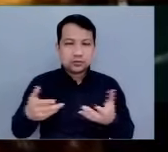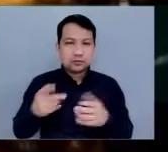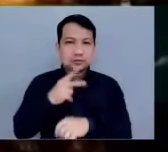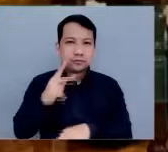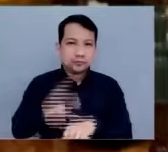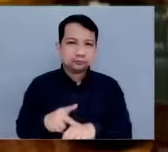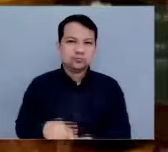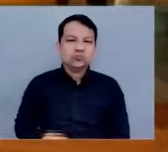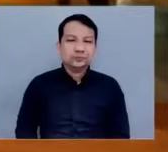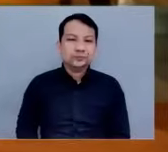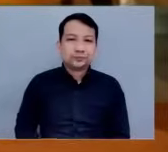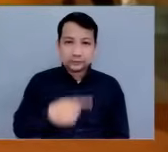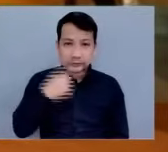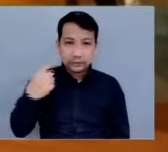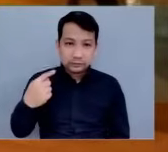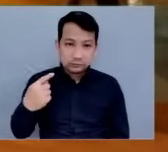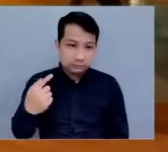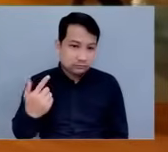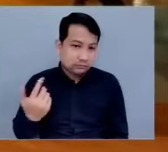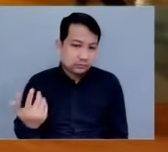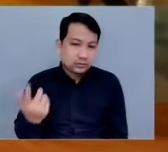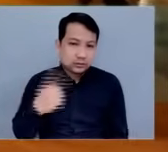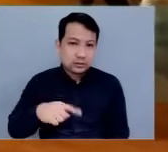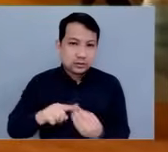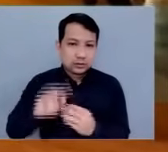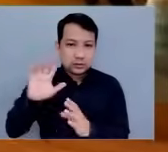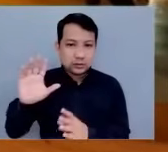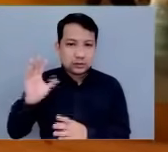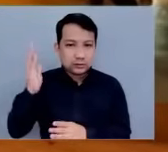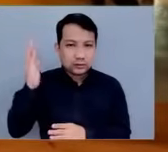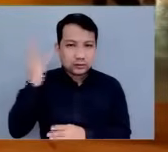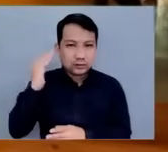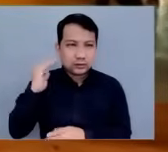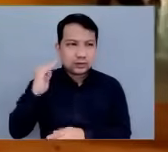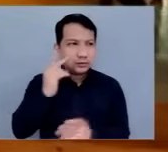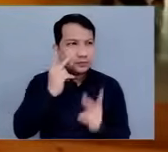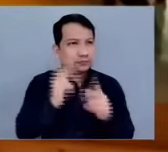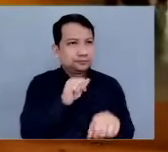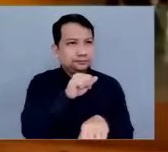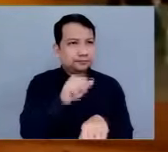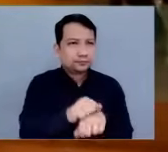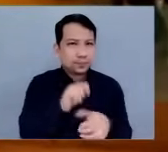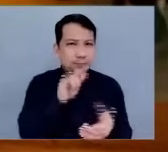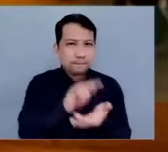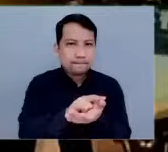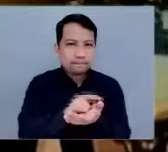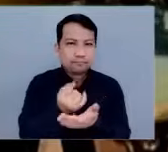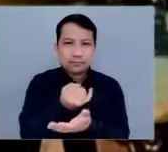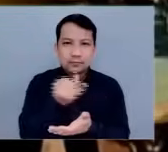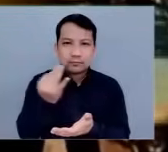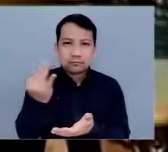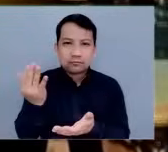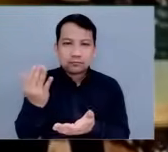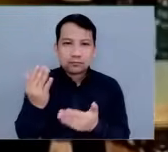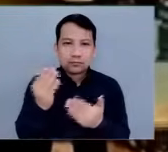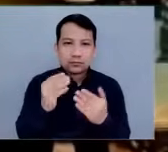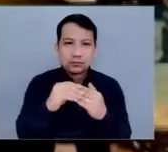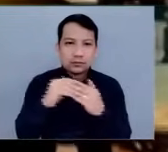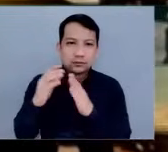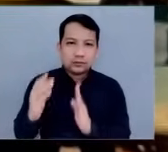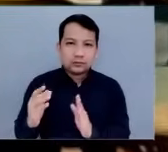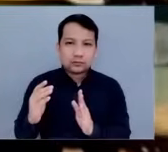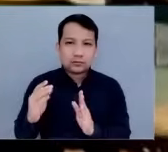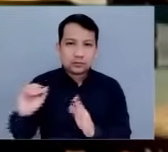Pilipinas. Matatandaan na nung bumisita siya sa Singapore, nakausap niya yung ilang mga heads of state ng ibang